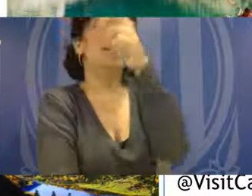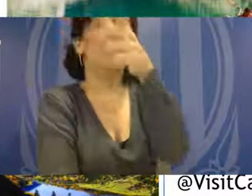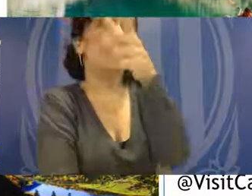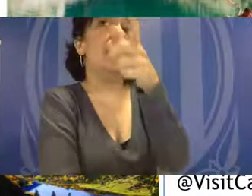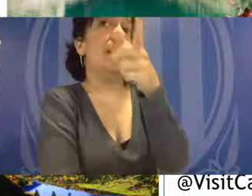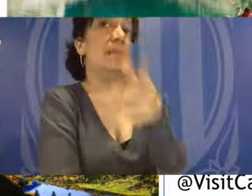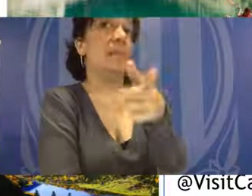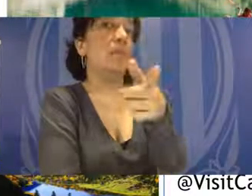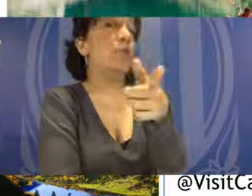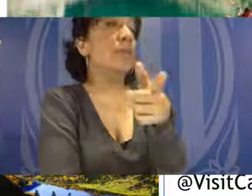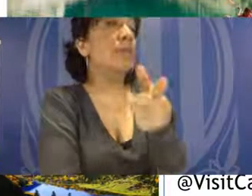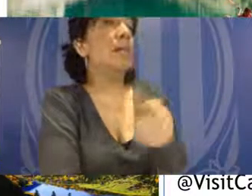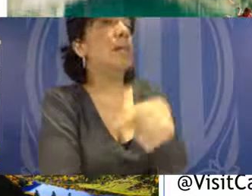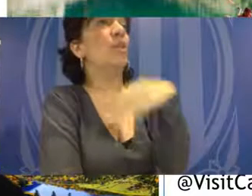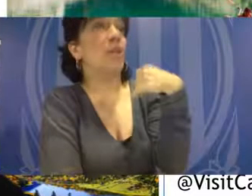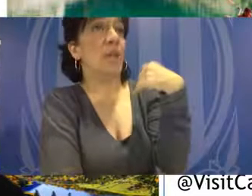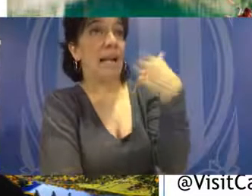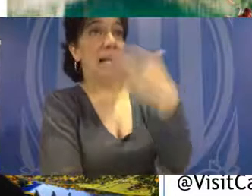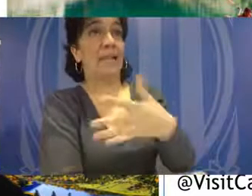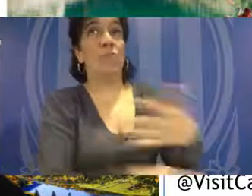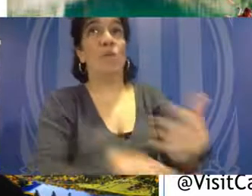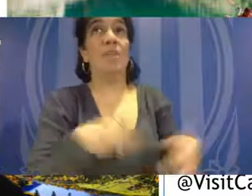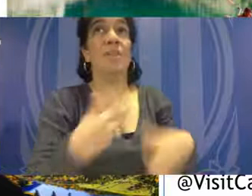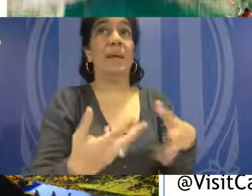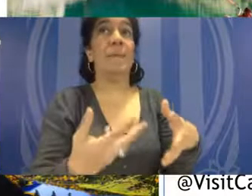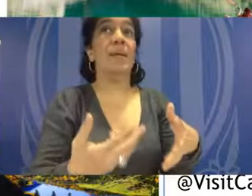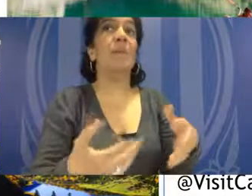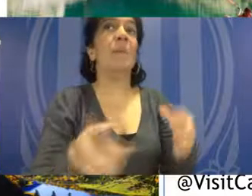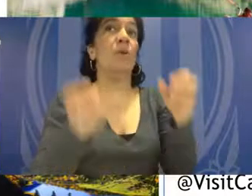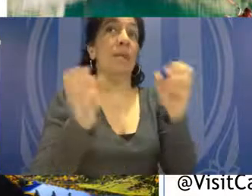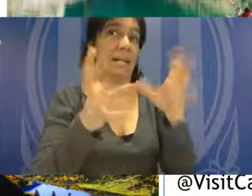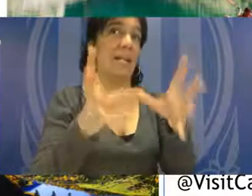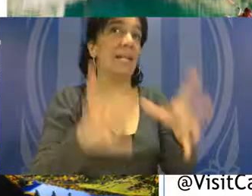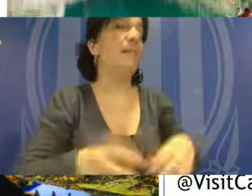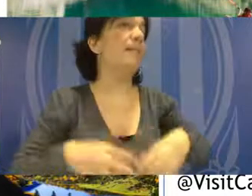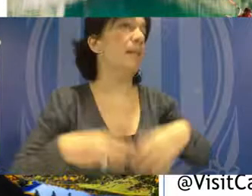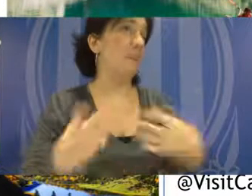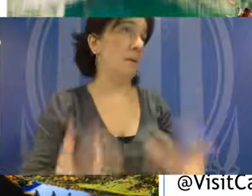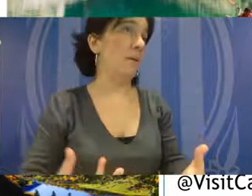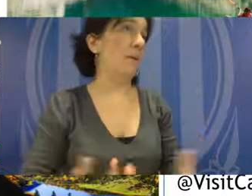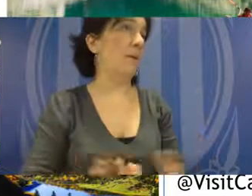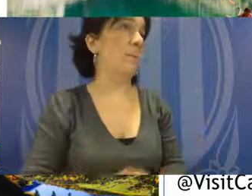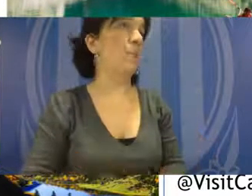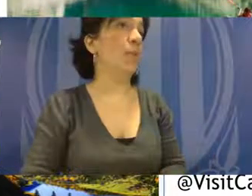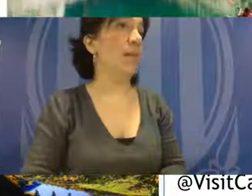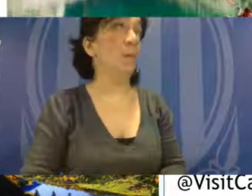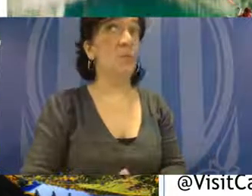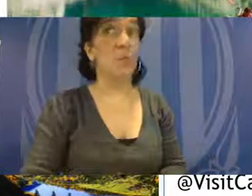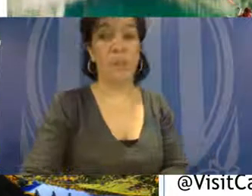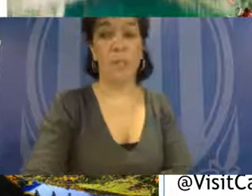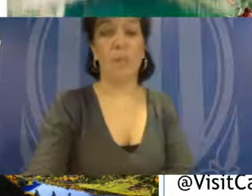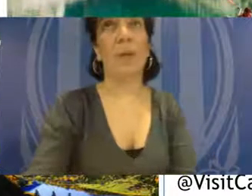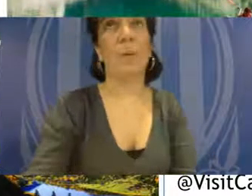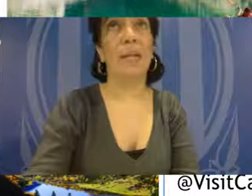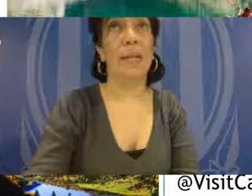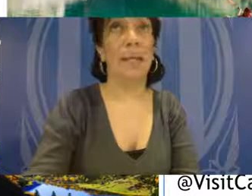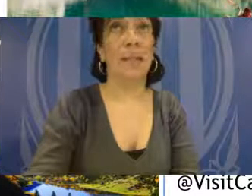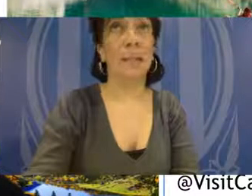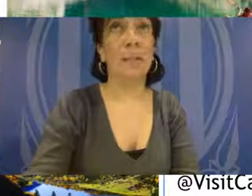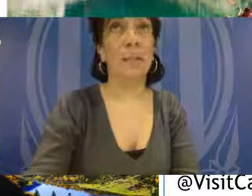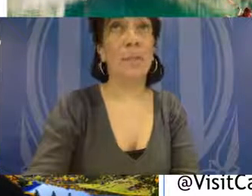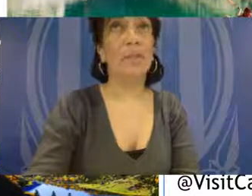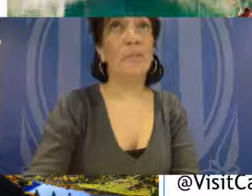i d'Estats Units doncs, encara no han fet campanya però estan aquí i també publicant uns tuits de molta